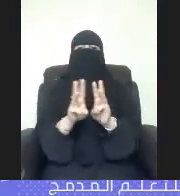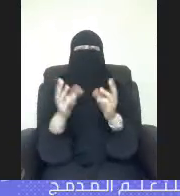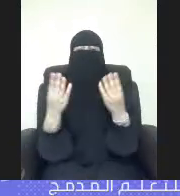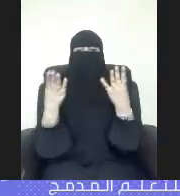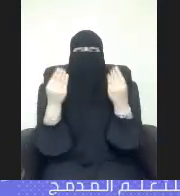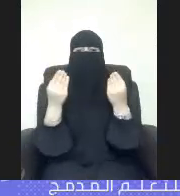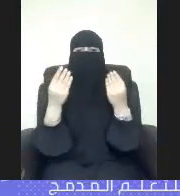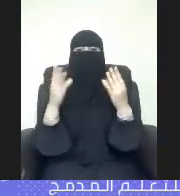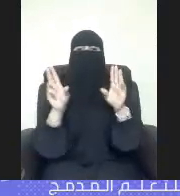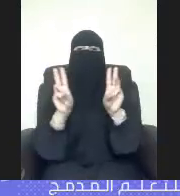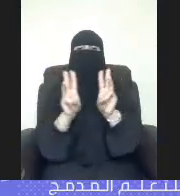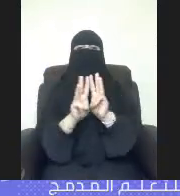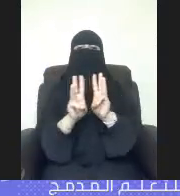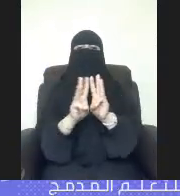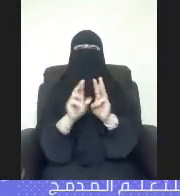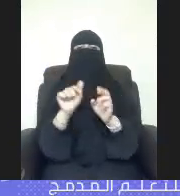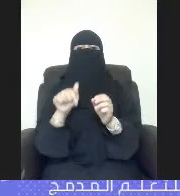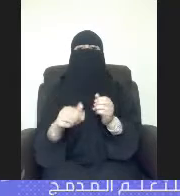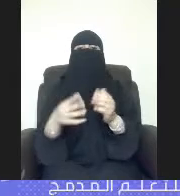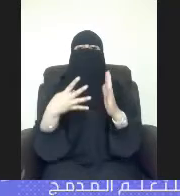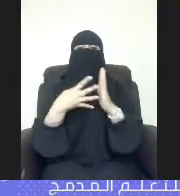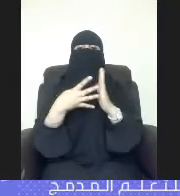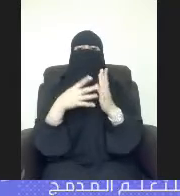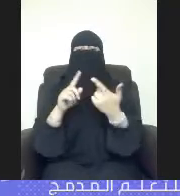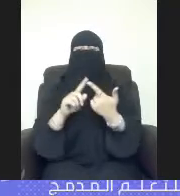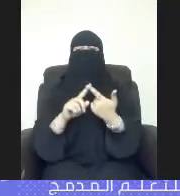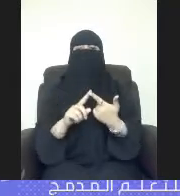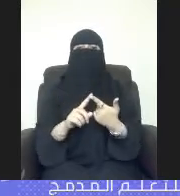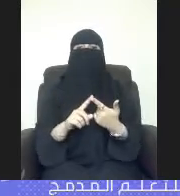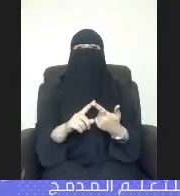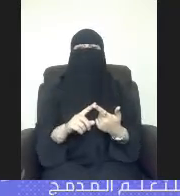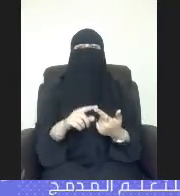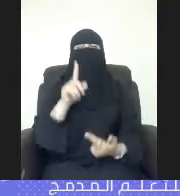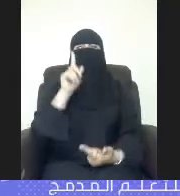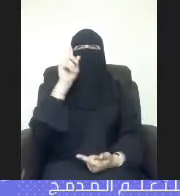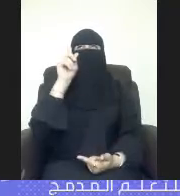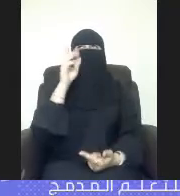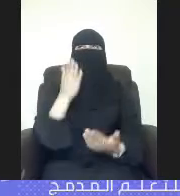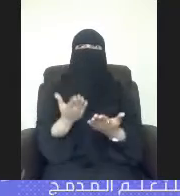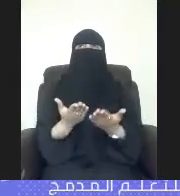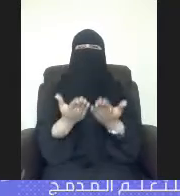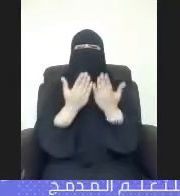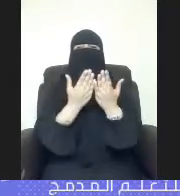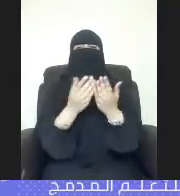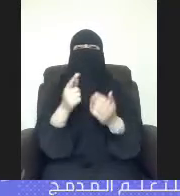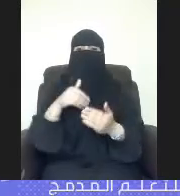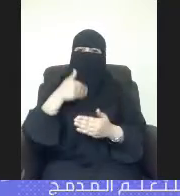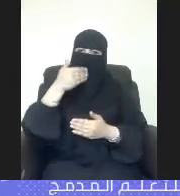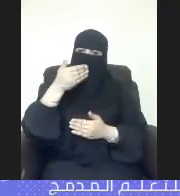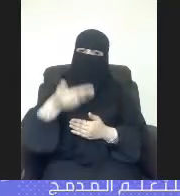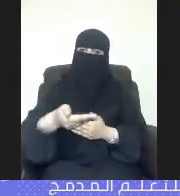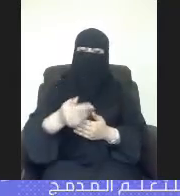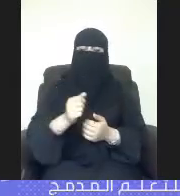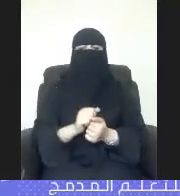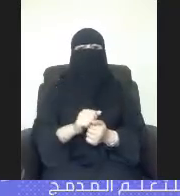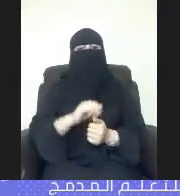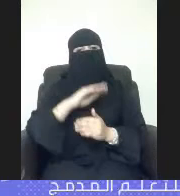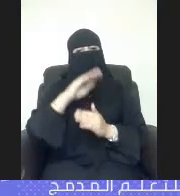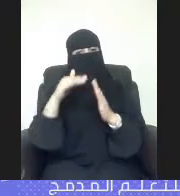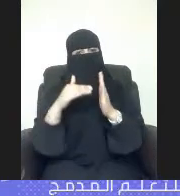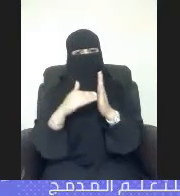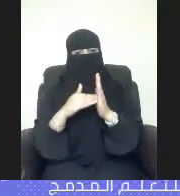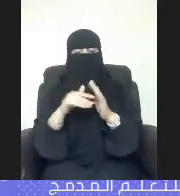حقيقة أن يخرج هذا الملتقى بتوصيات تعزز